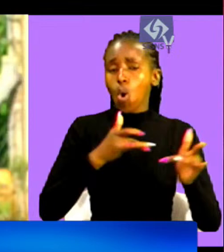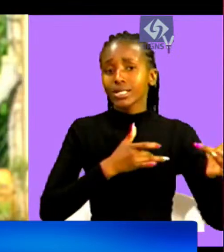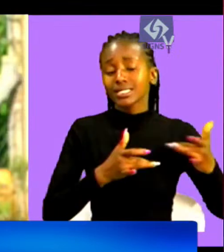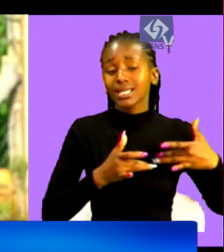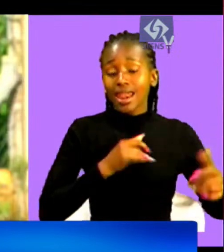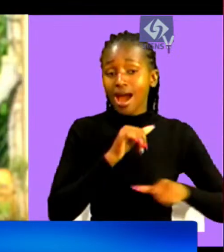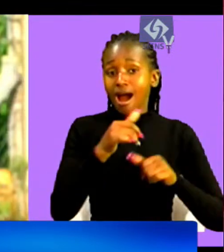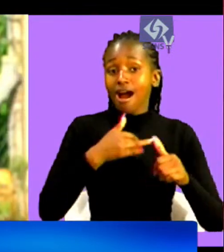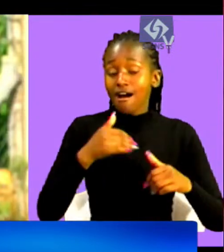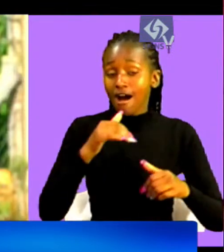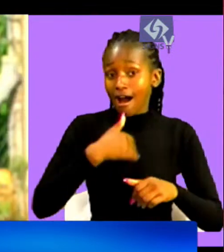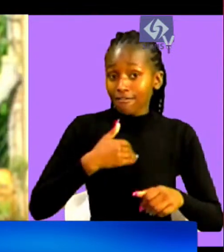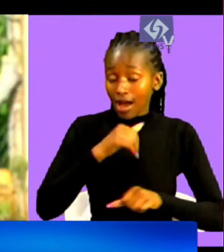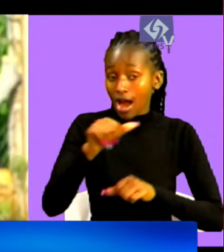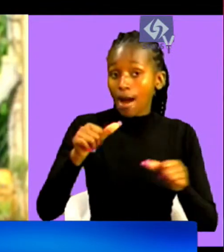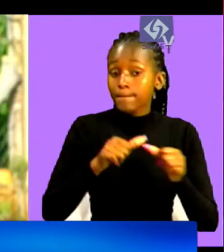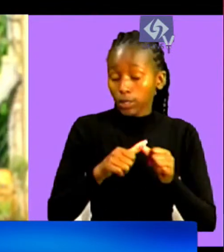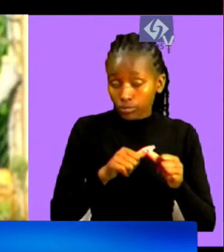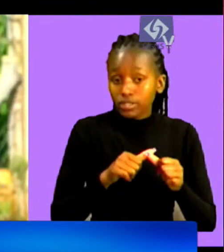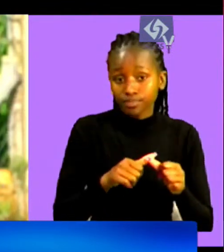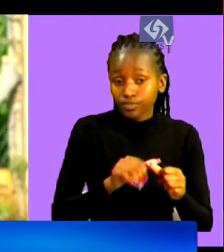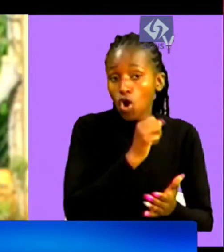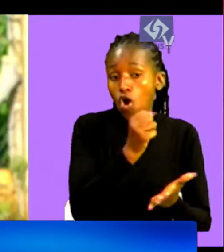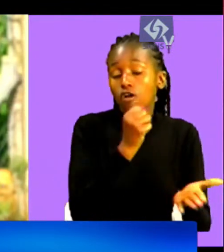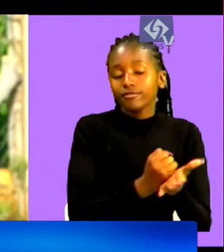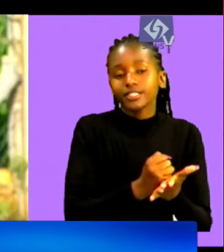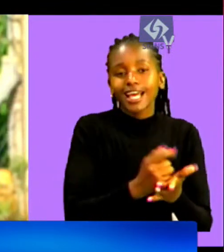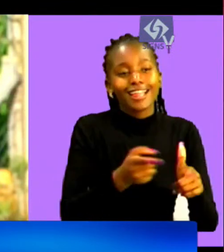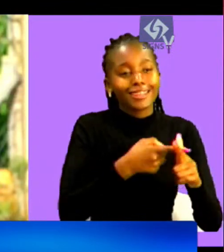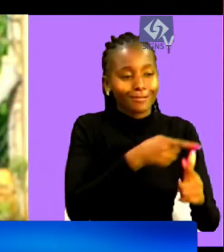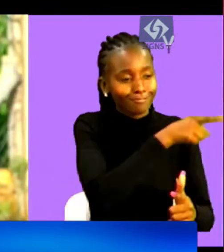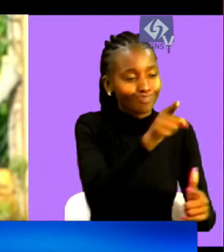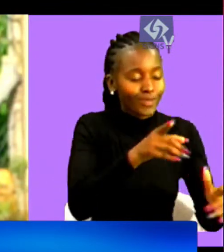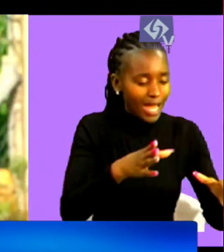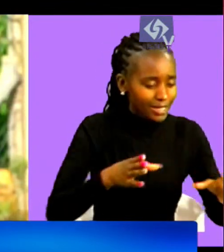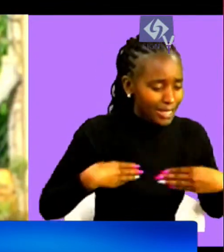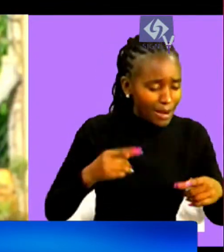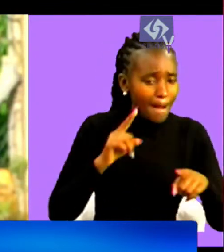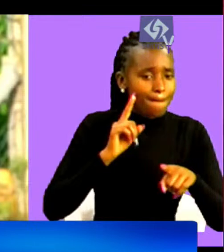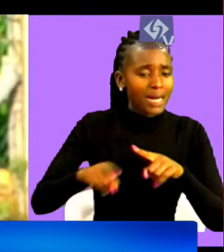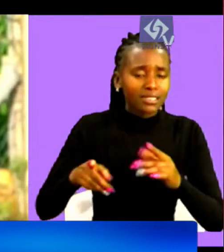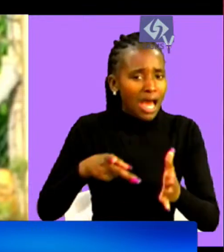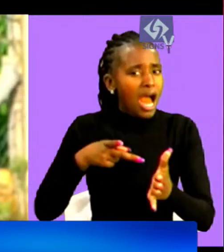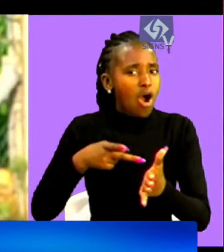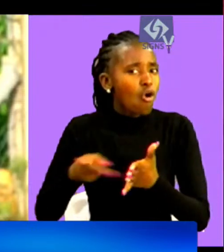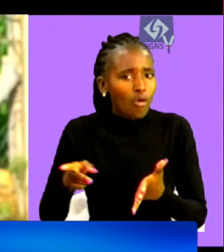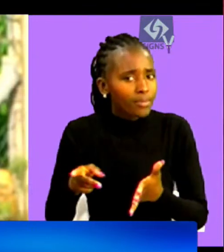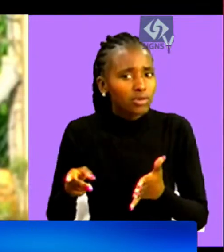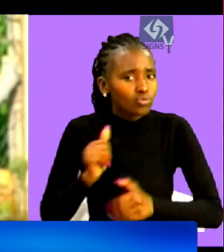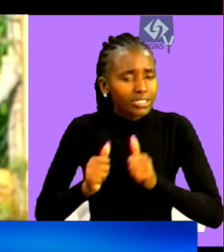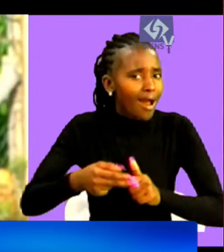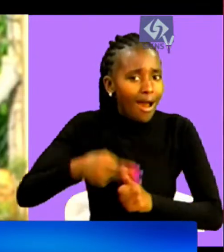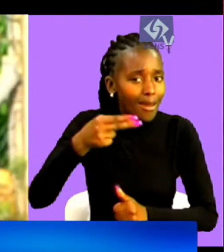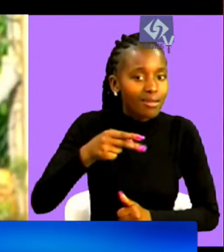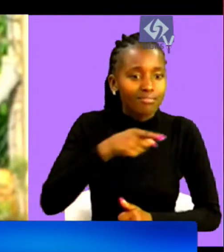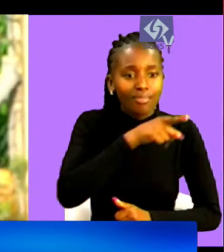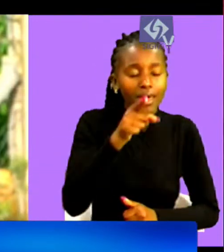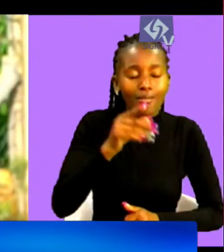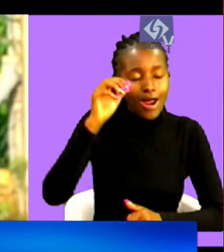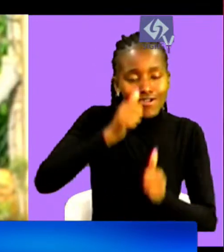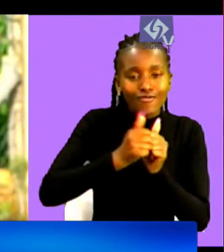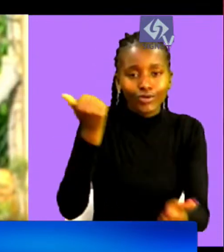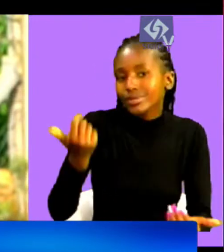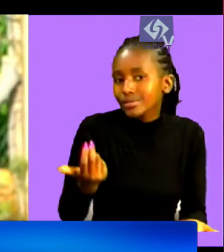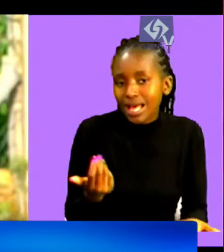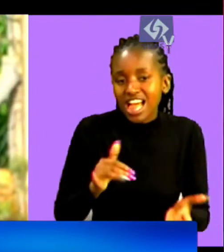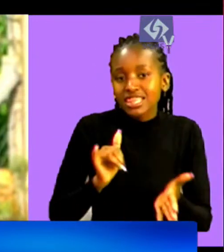Ilipofika mambo ya kuguza mwananchi ya cost of living, wakakataa. Na hapo ndio nyinyi mlikuwa